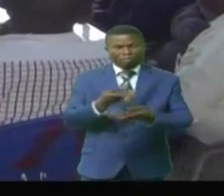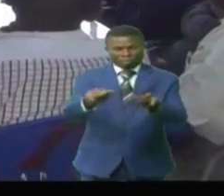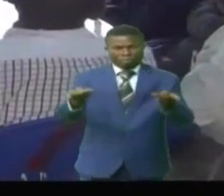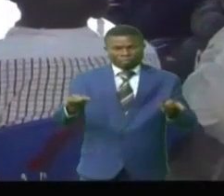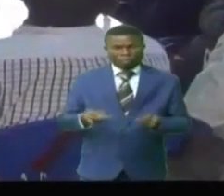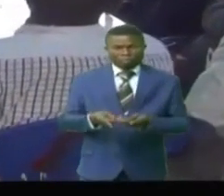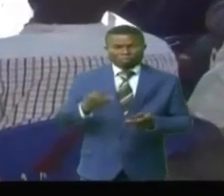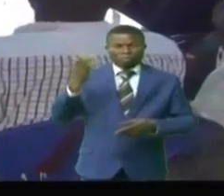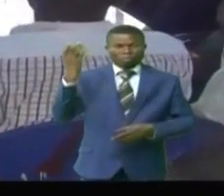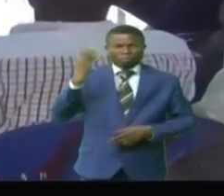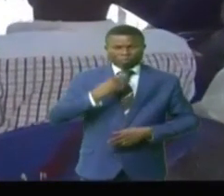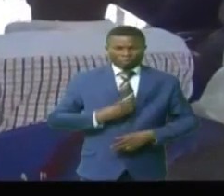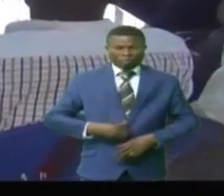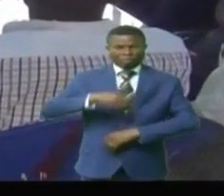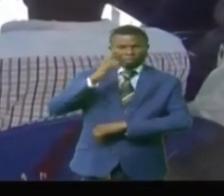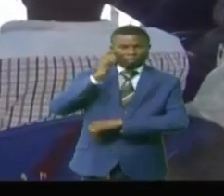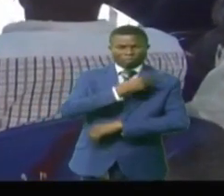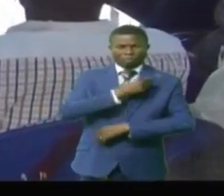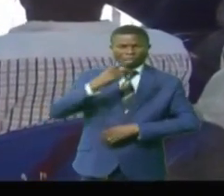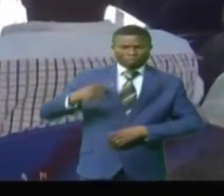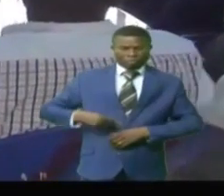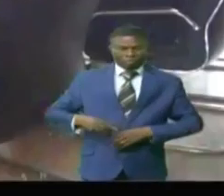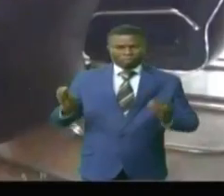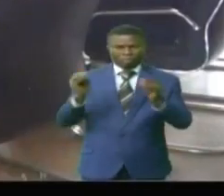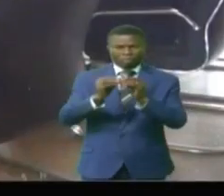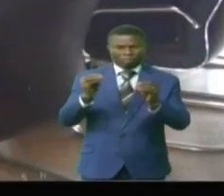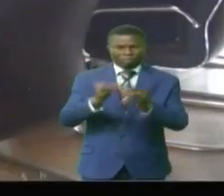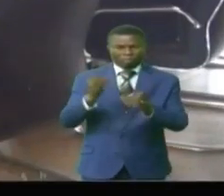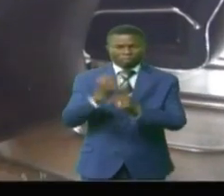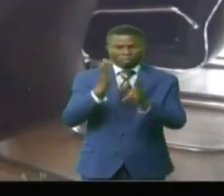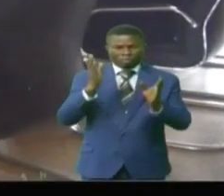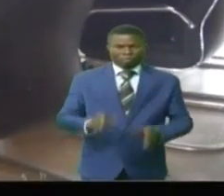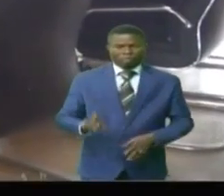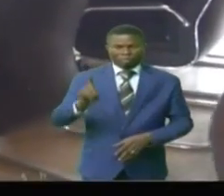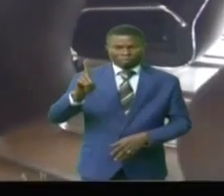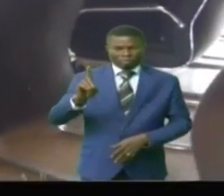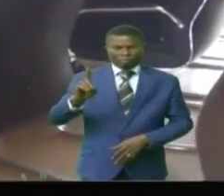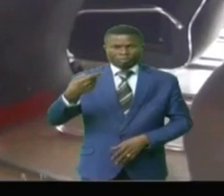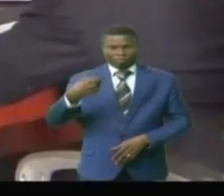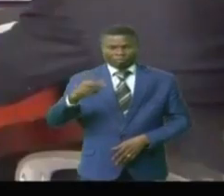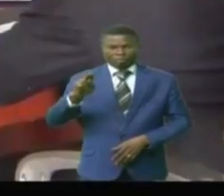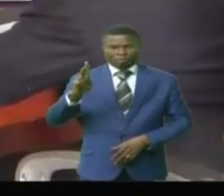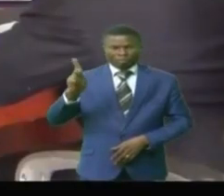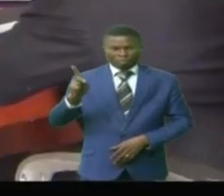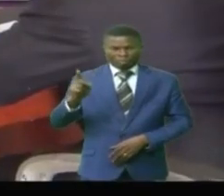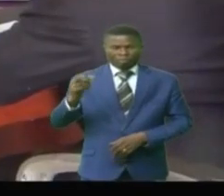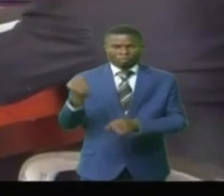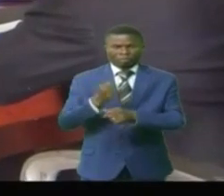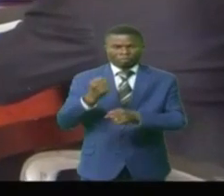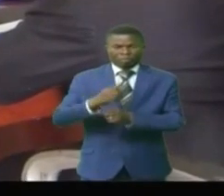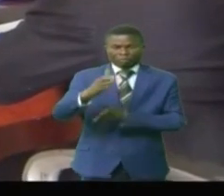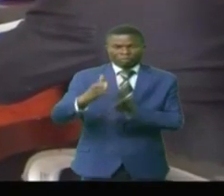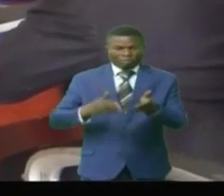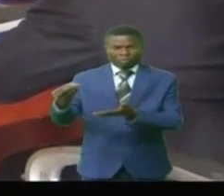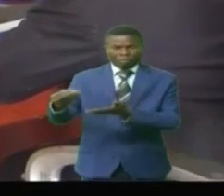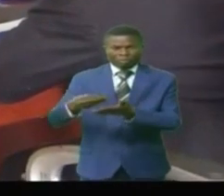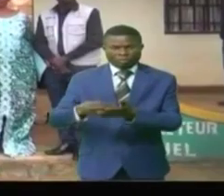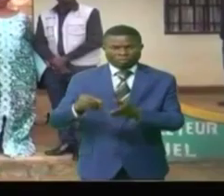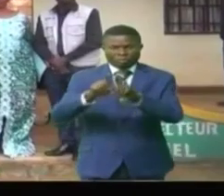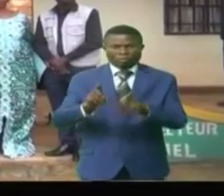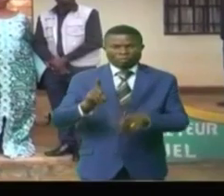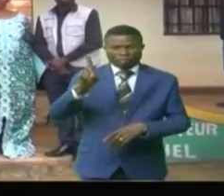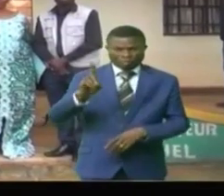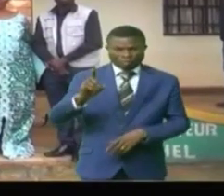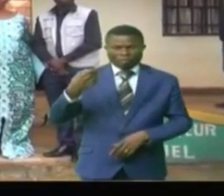Maître David Kamwa réunit les agents de la DGRNK, les services d'assiette ainsi que de la